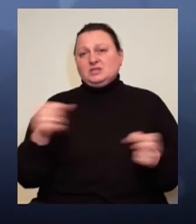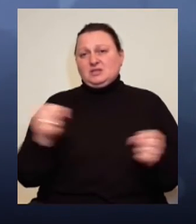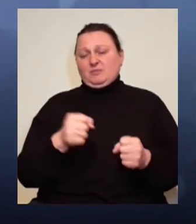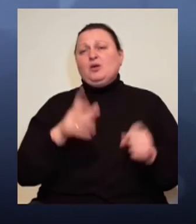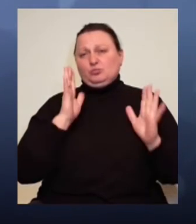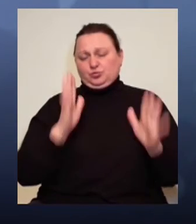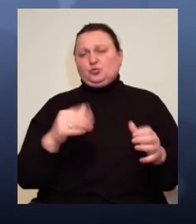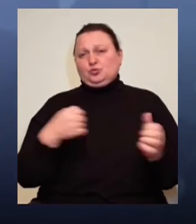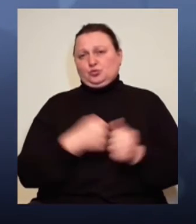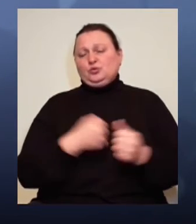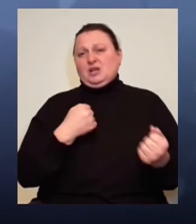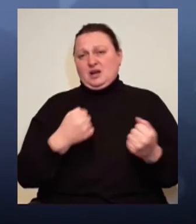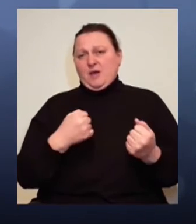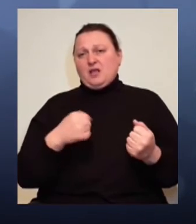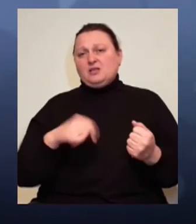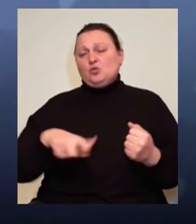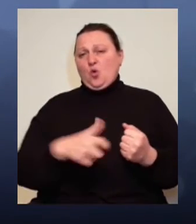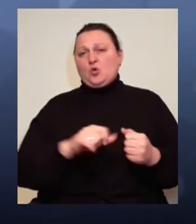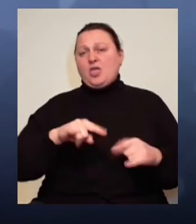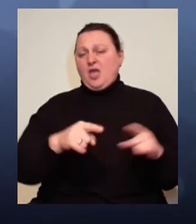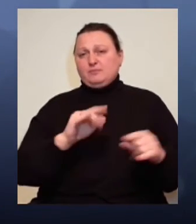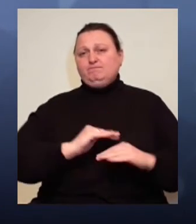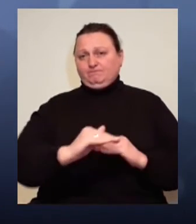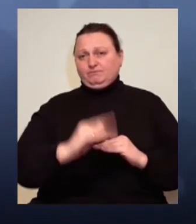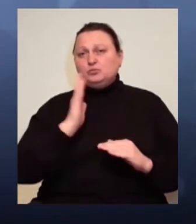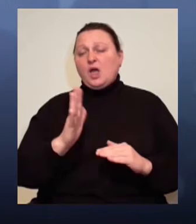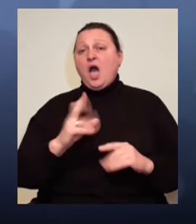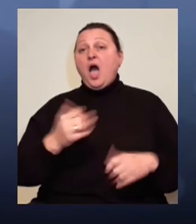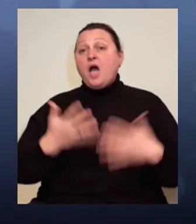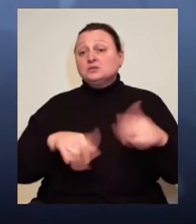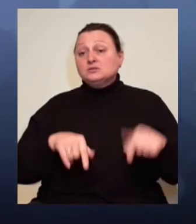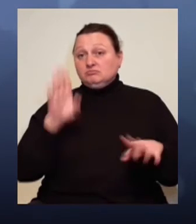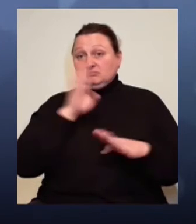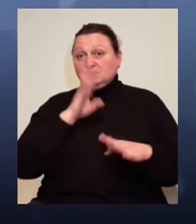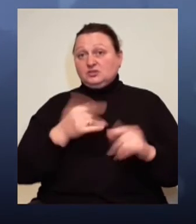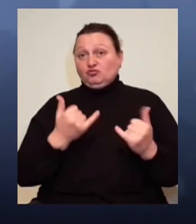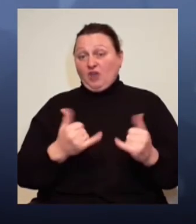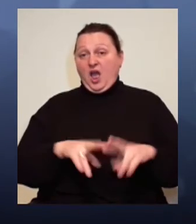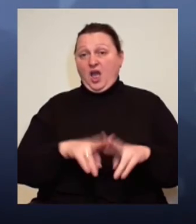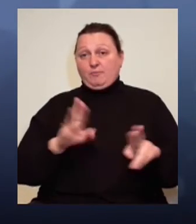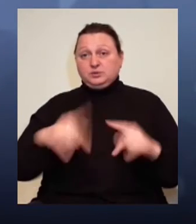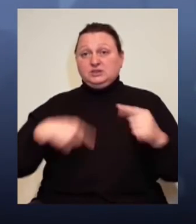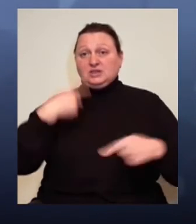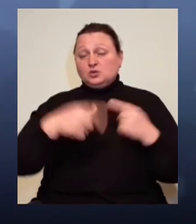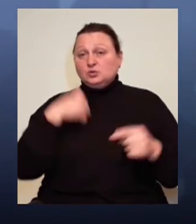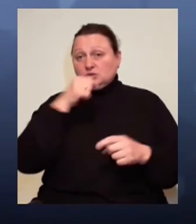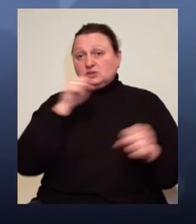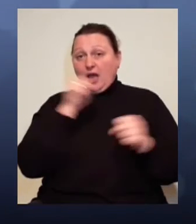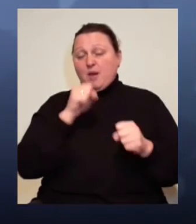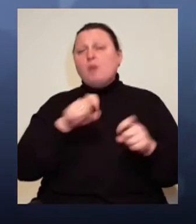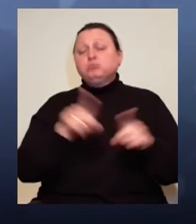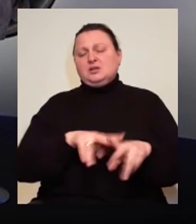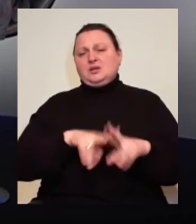вони будуть триматися. Яка буде наступна зима, якщо вона буде така, як ця зима, то навесні ми будемо бачити ту ж